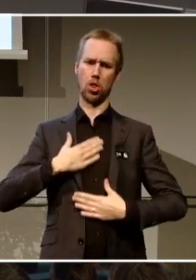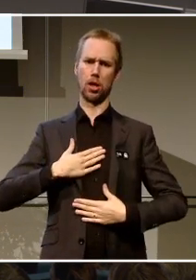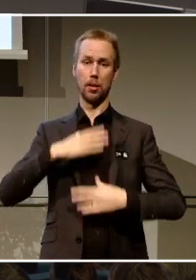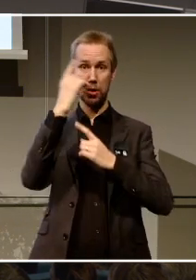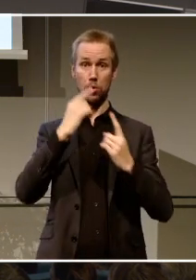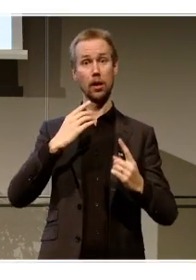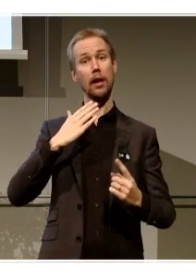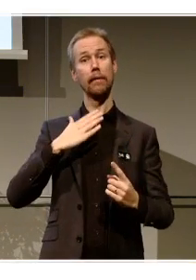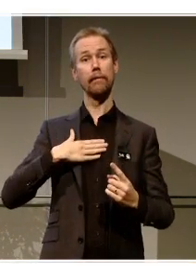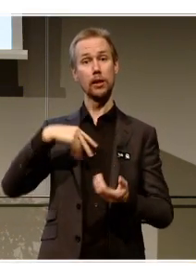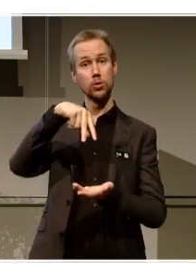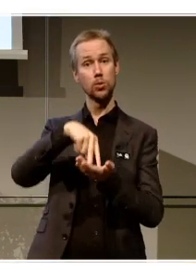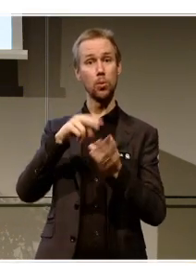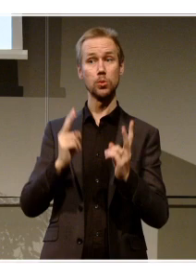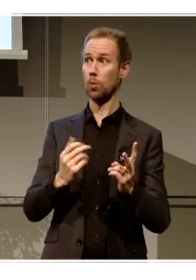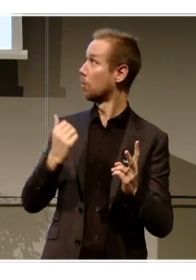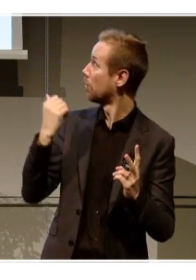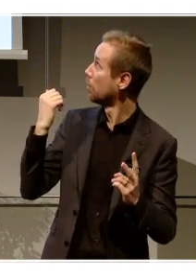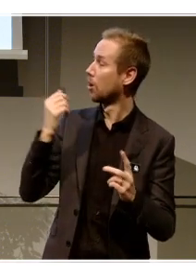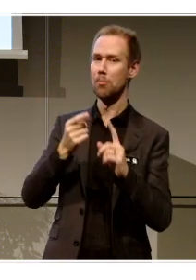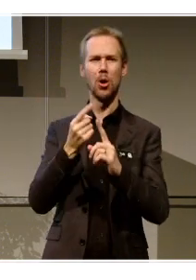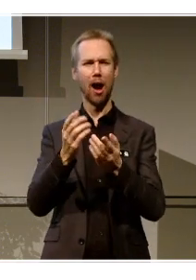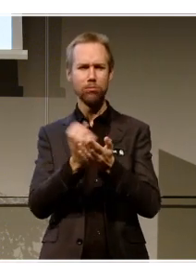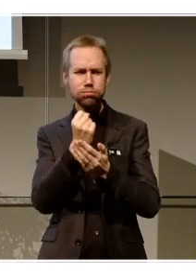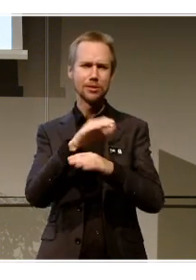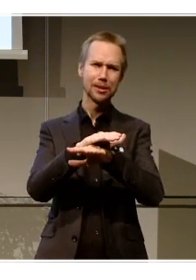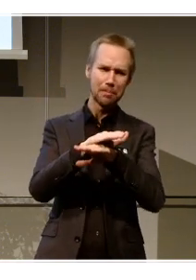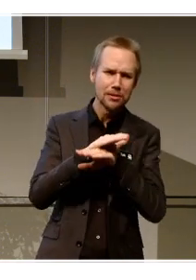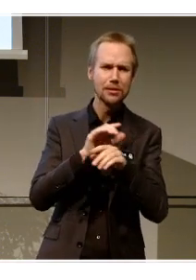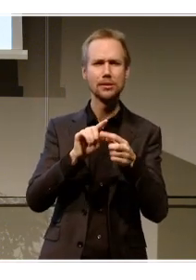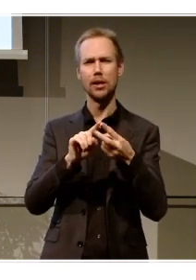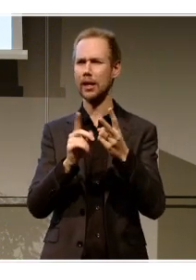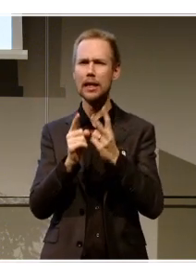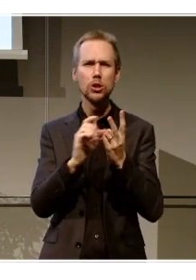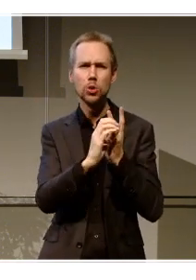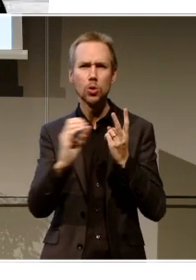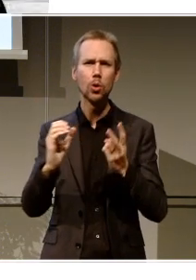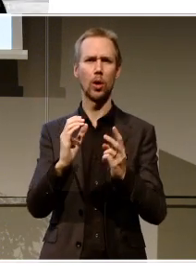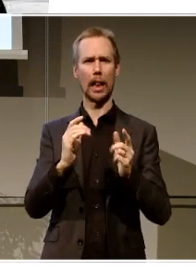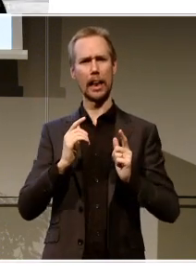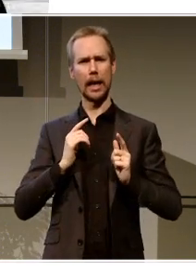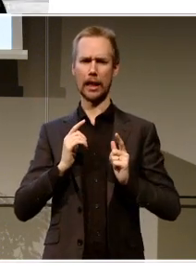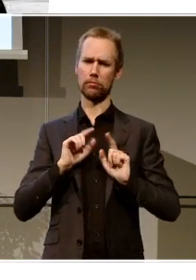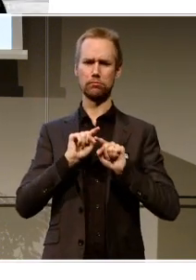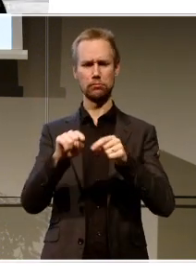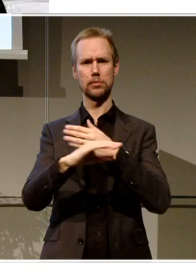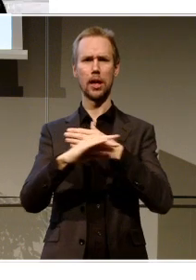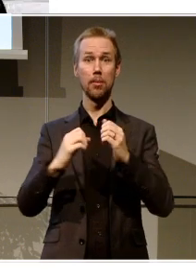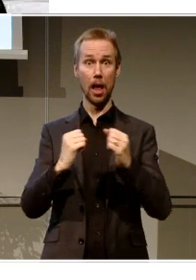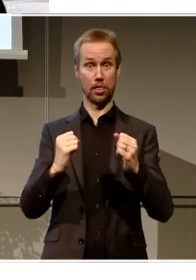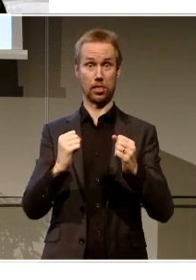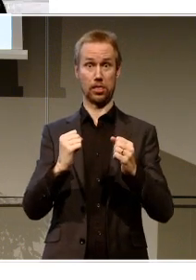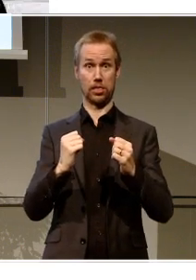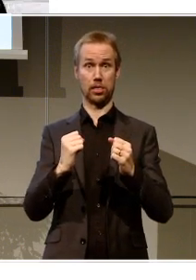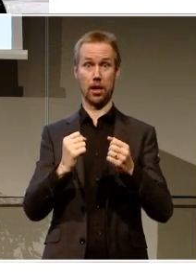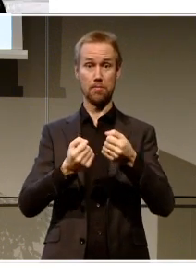stå så här och började få semesterdagar och i alla fall lediga söndagar och åka ut till stranden. Men fordonen vid den tiden när